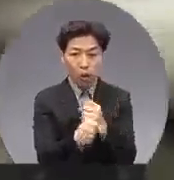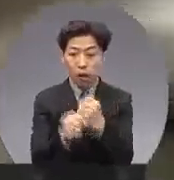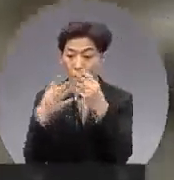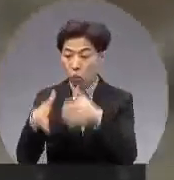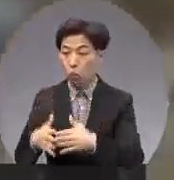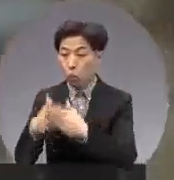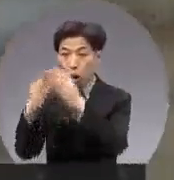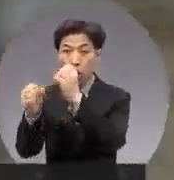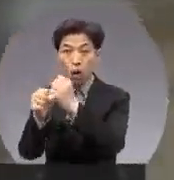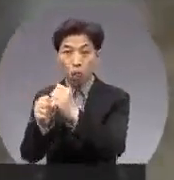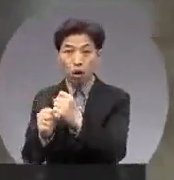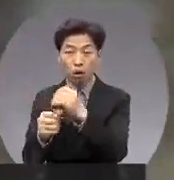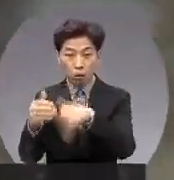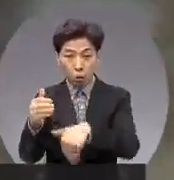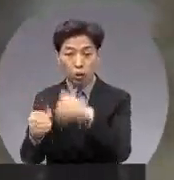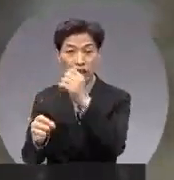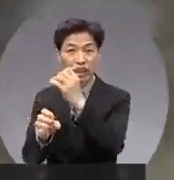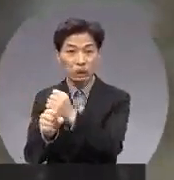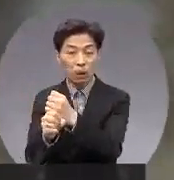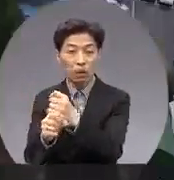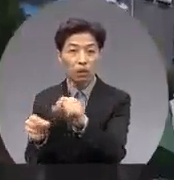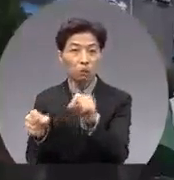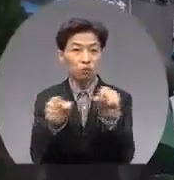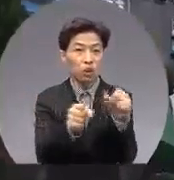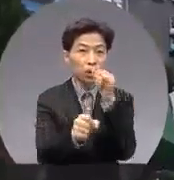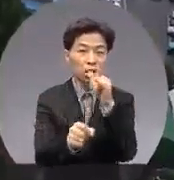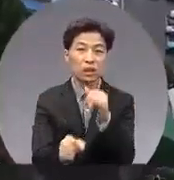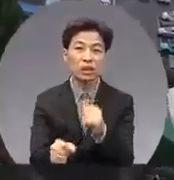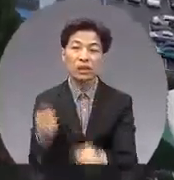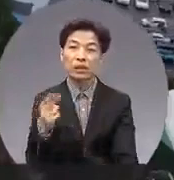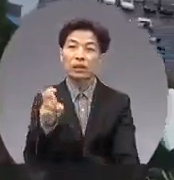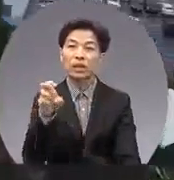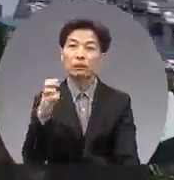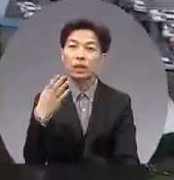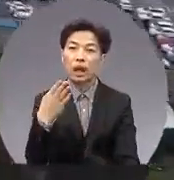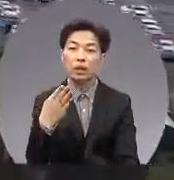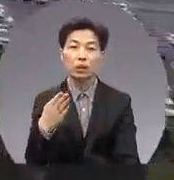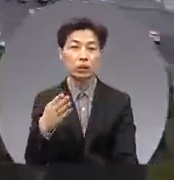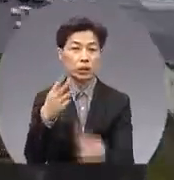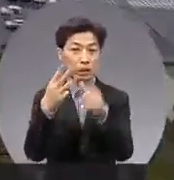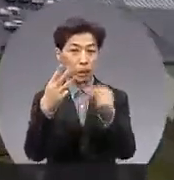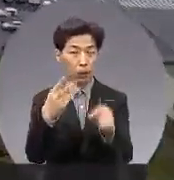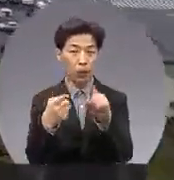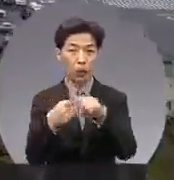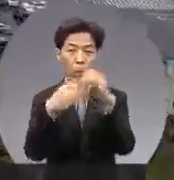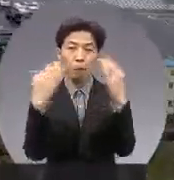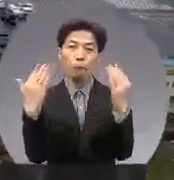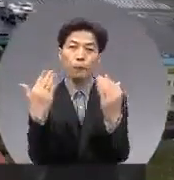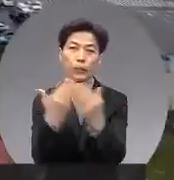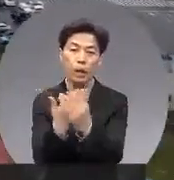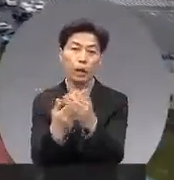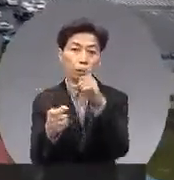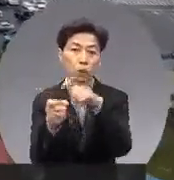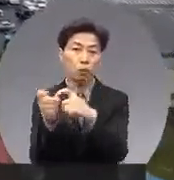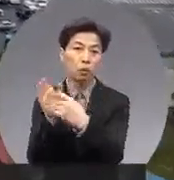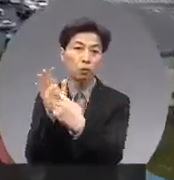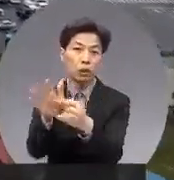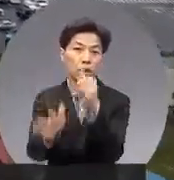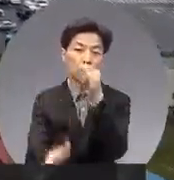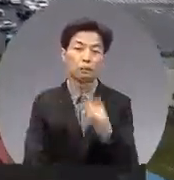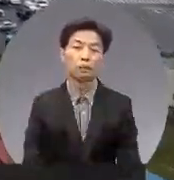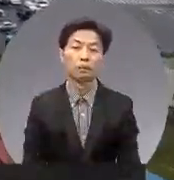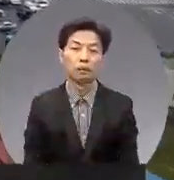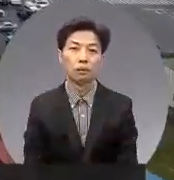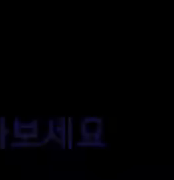공사기간이 늘어났는데 국가 철도공단 은 2024년 3월에는 완공 한다는 목표를 밝혔습니다 mbc 뉴스